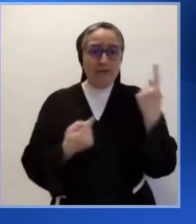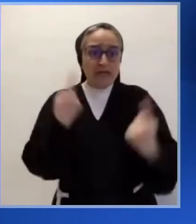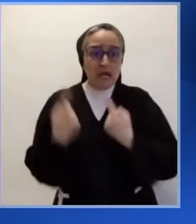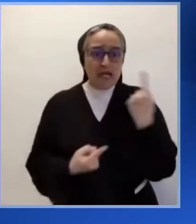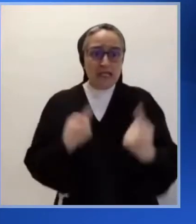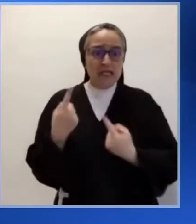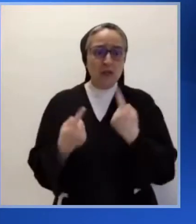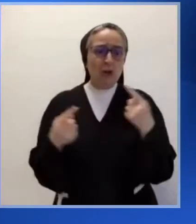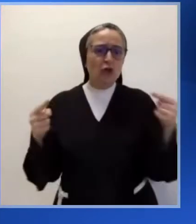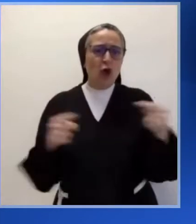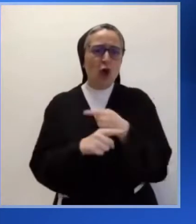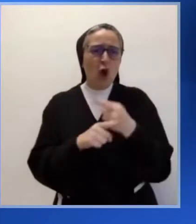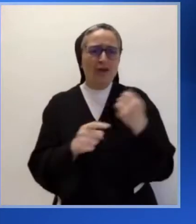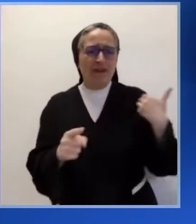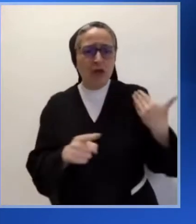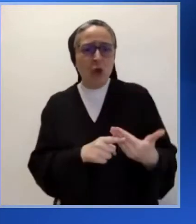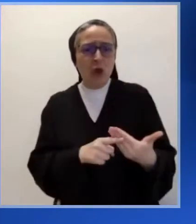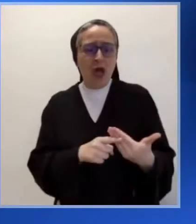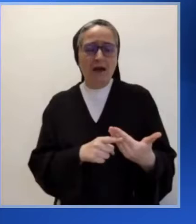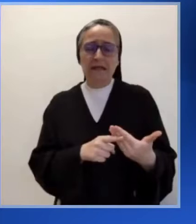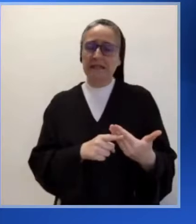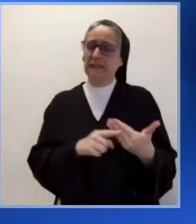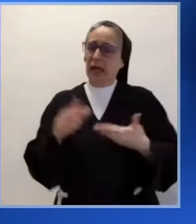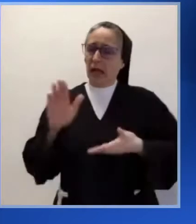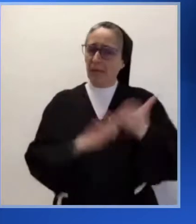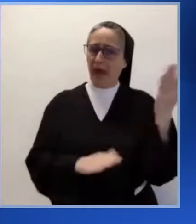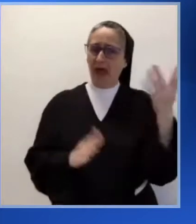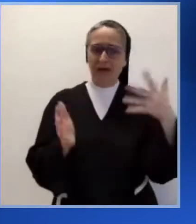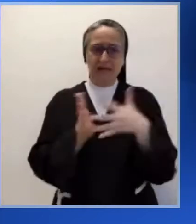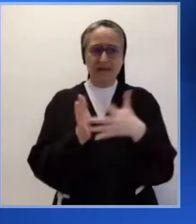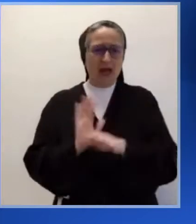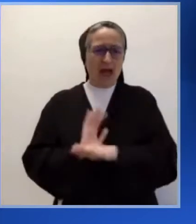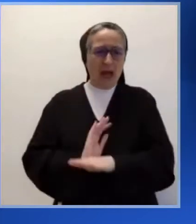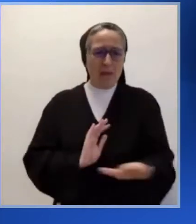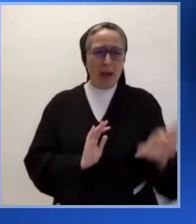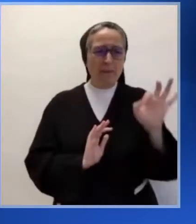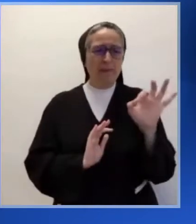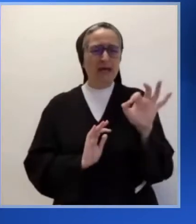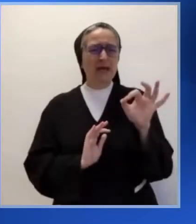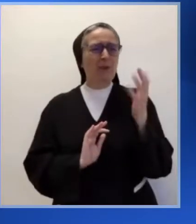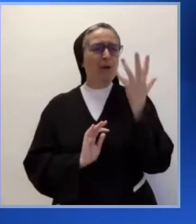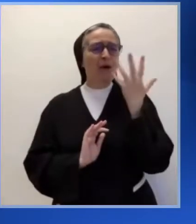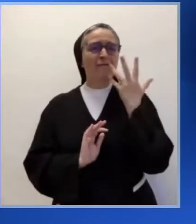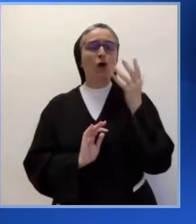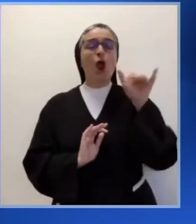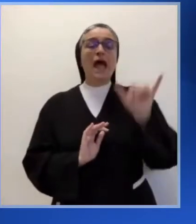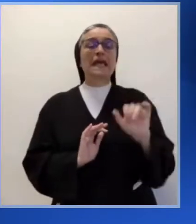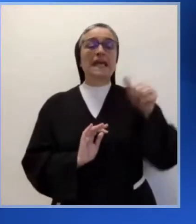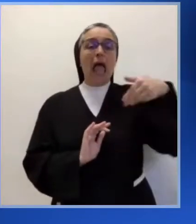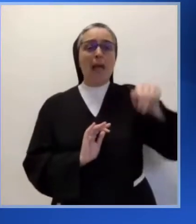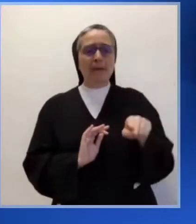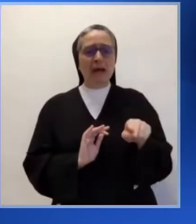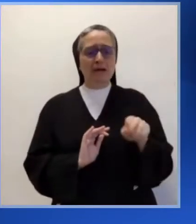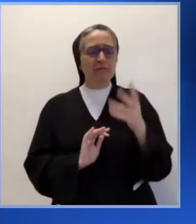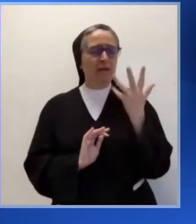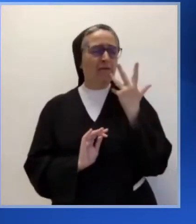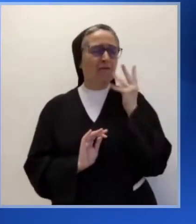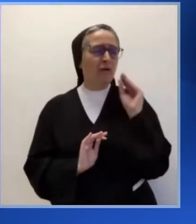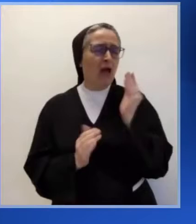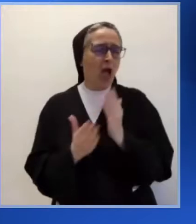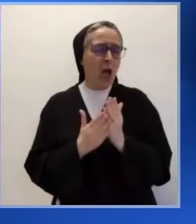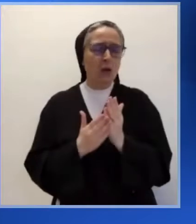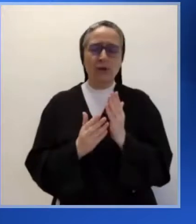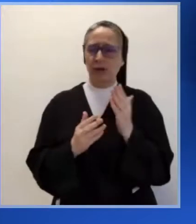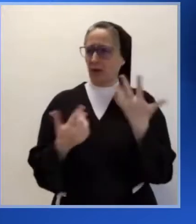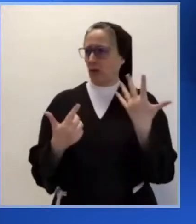lungo conflitto. Ascoltiamo il grido dei bambini che si leva dallo Yemen, dove un'immane